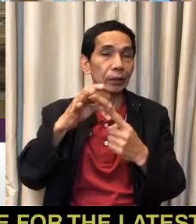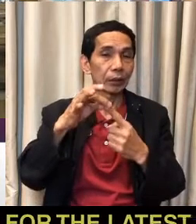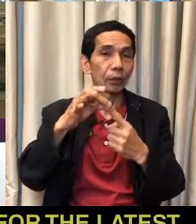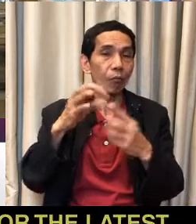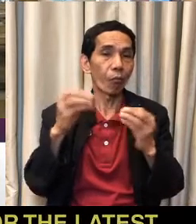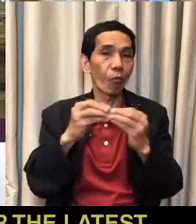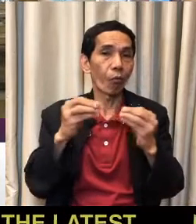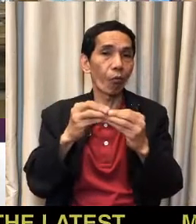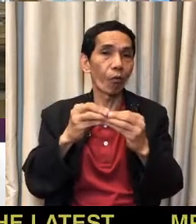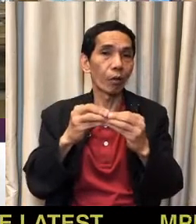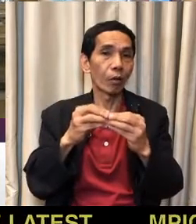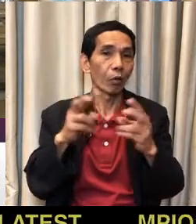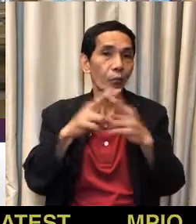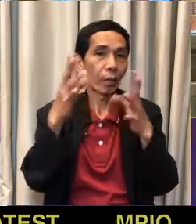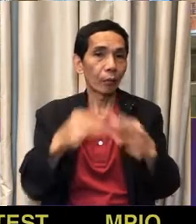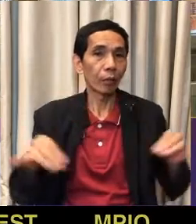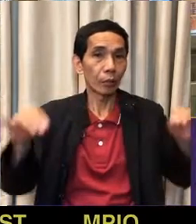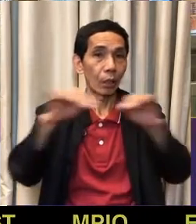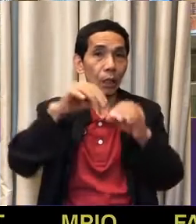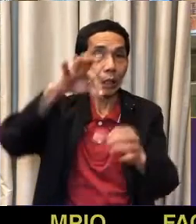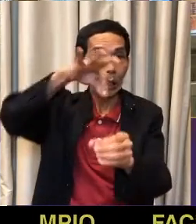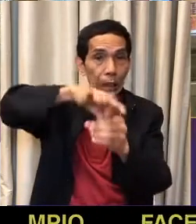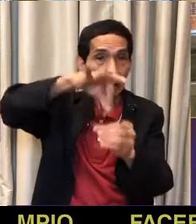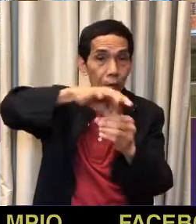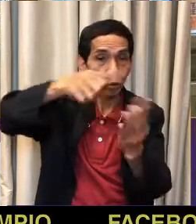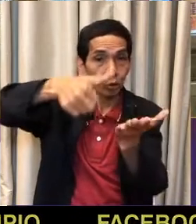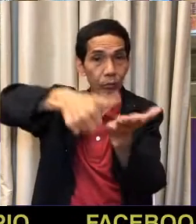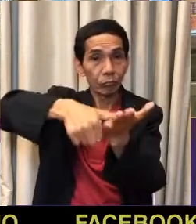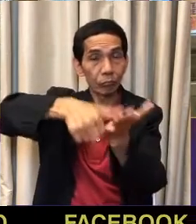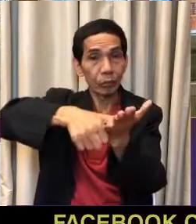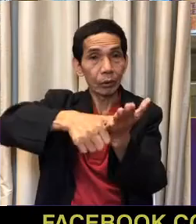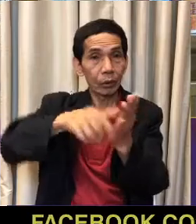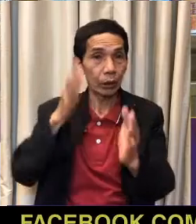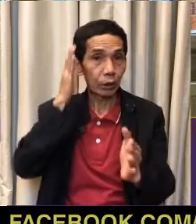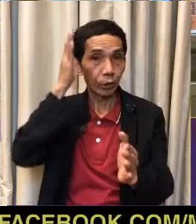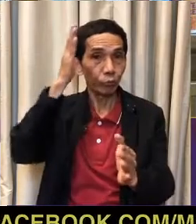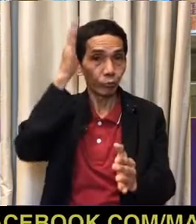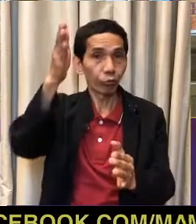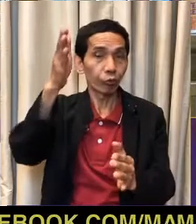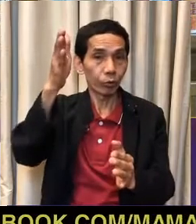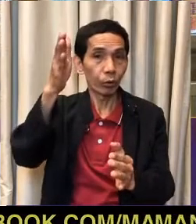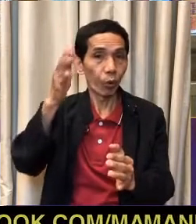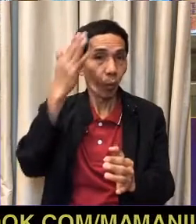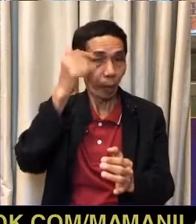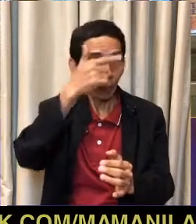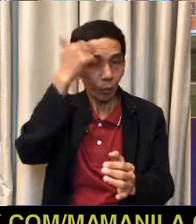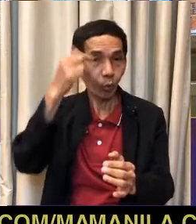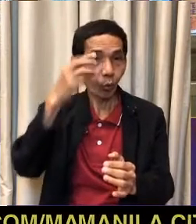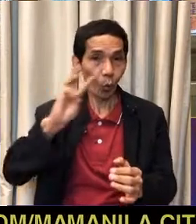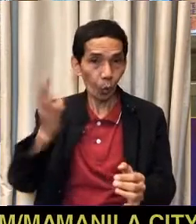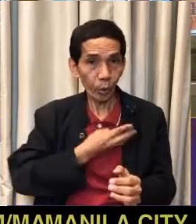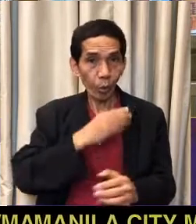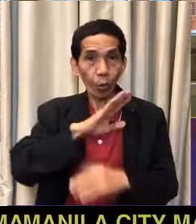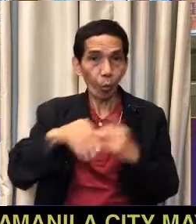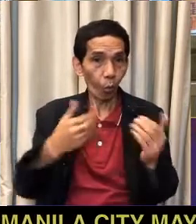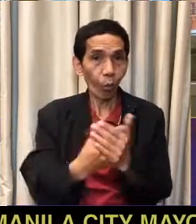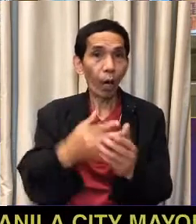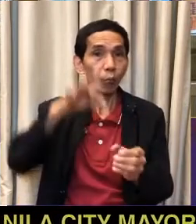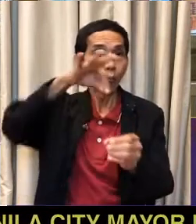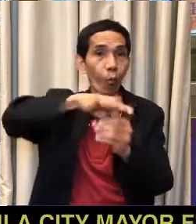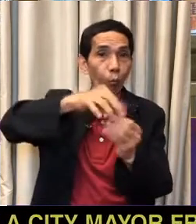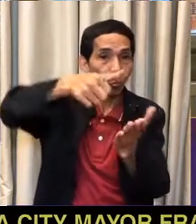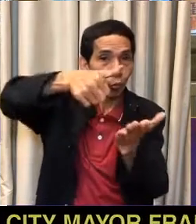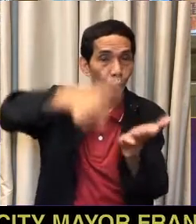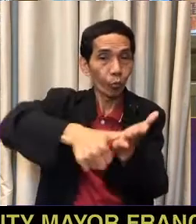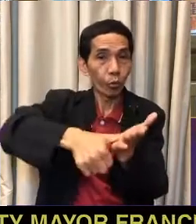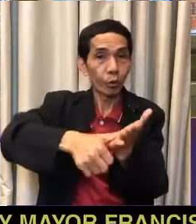Lalo pa, mahalaga itong halala na ito sa darating. Kasi, tayo lahat ay boboto